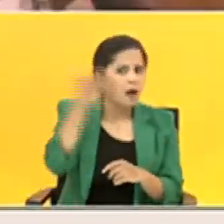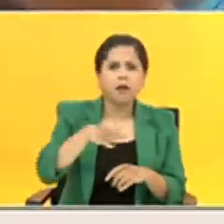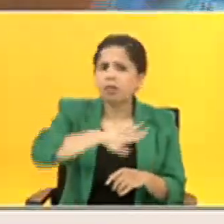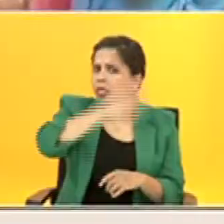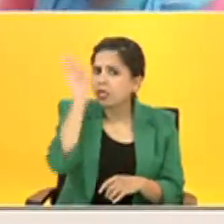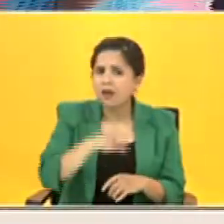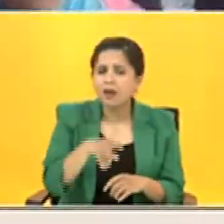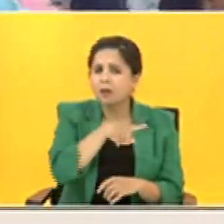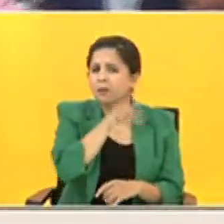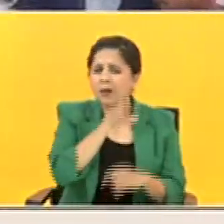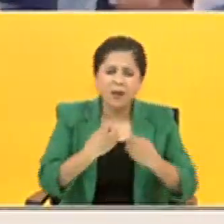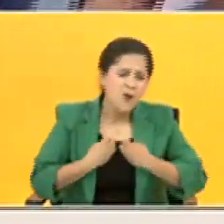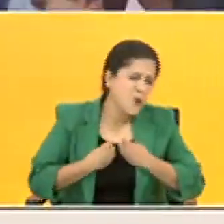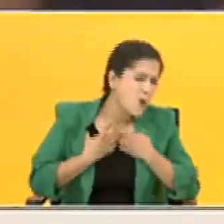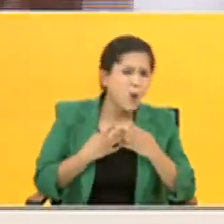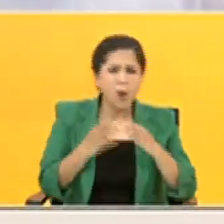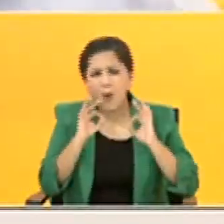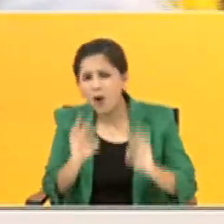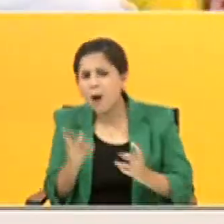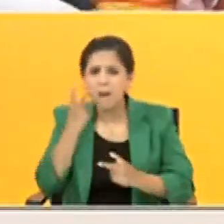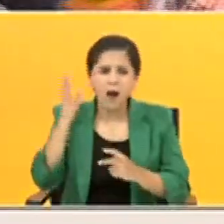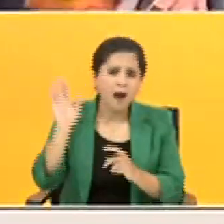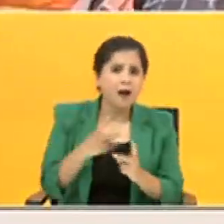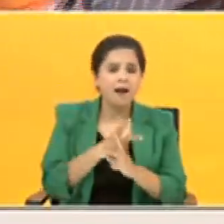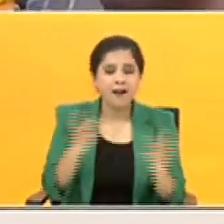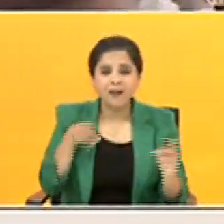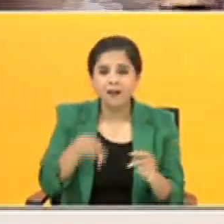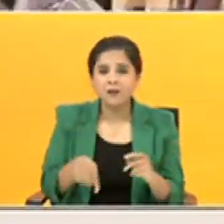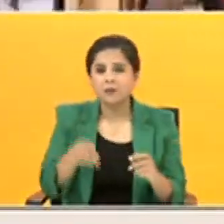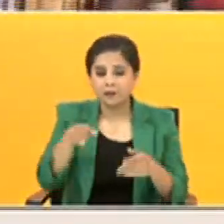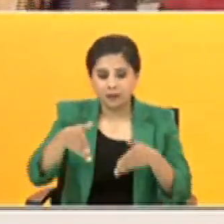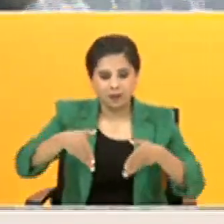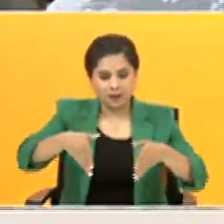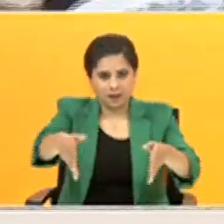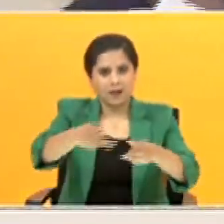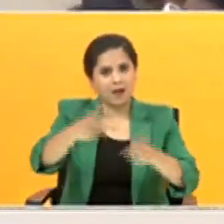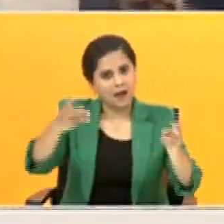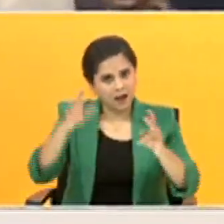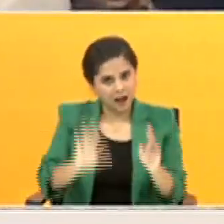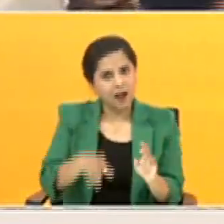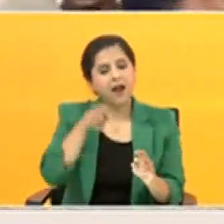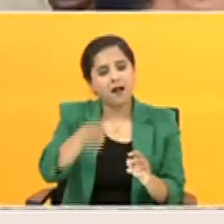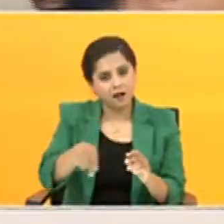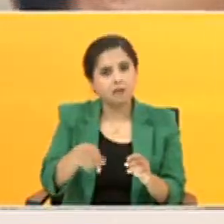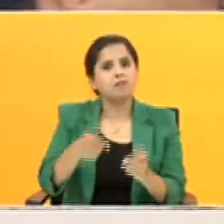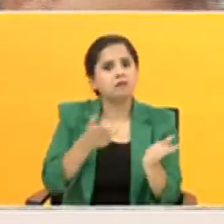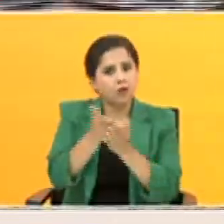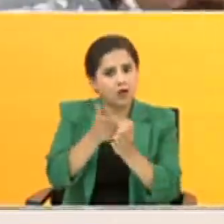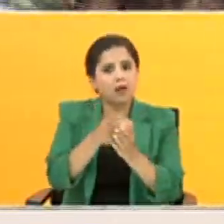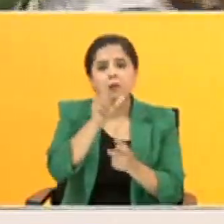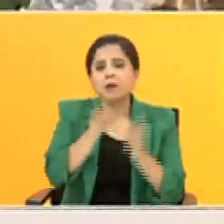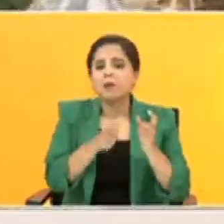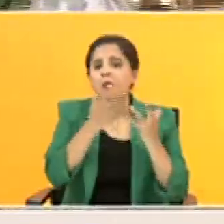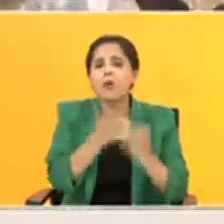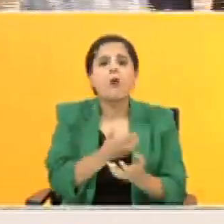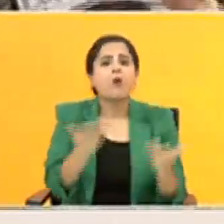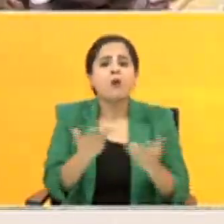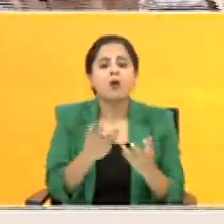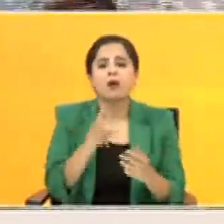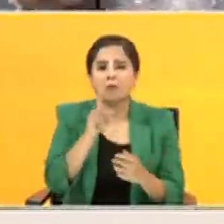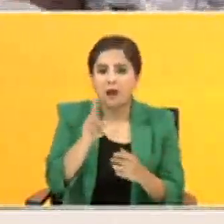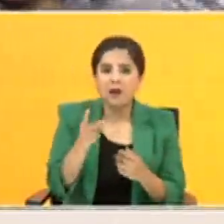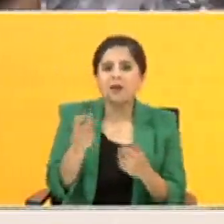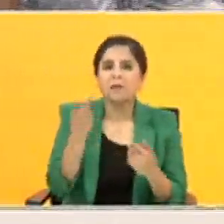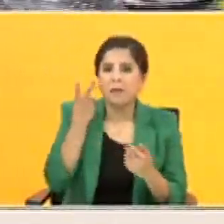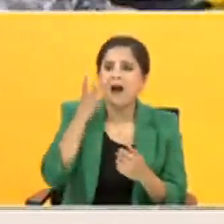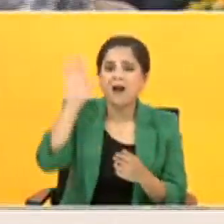की खुशी का ठिकाना नहीं था। गांव में पक्की सड़क थी, लोगों को जरूरत थी, लेकिन पहले